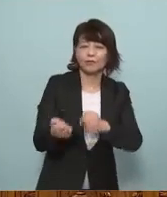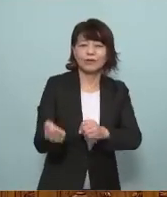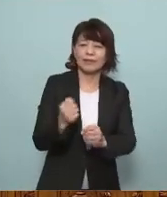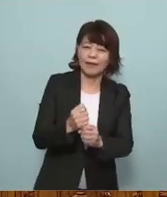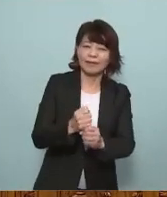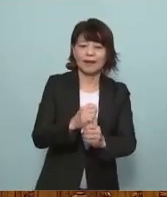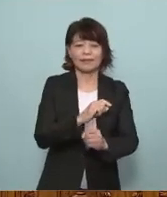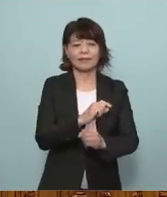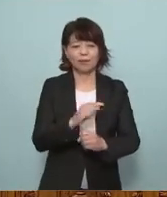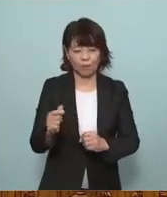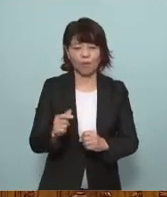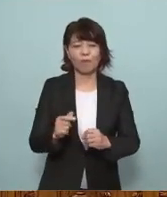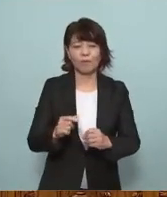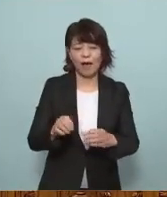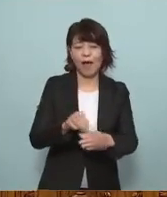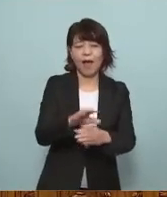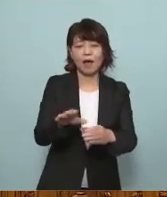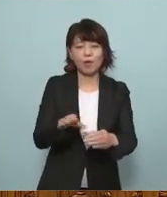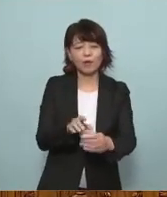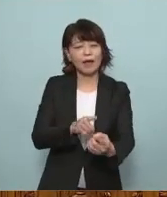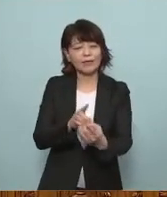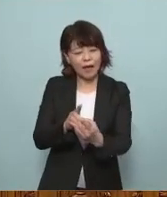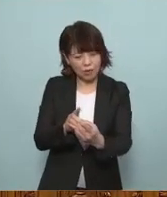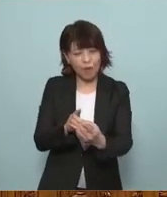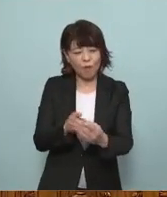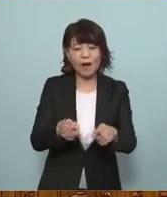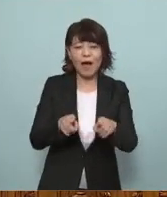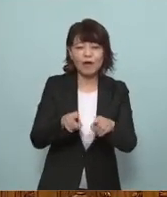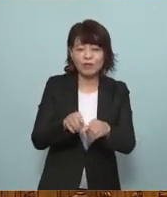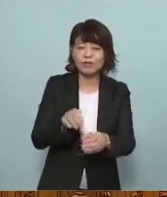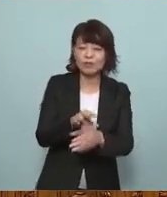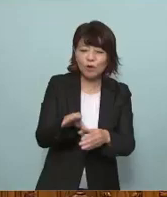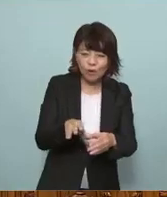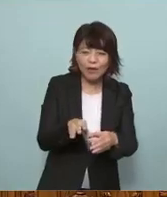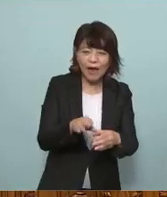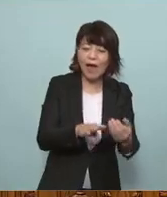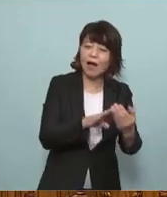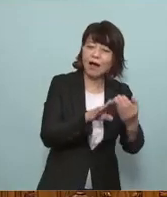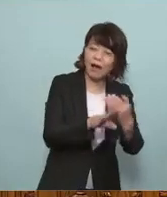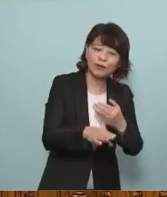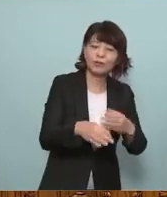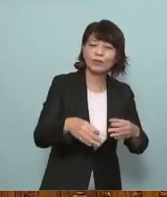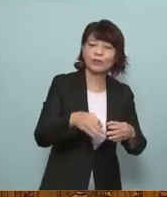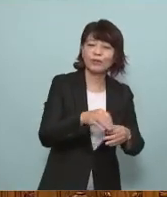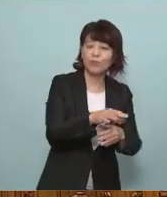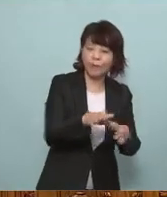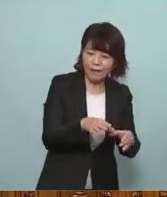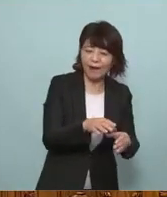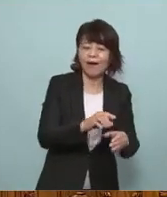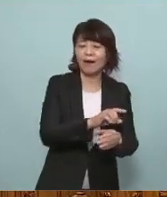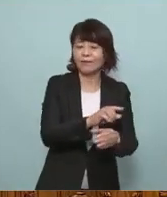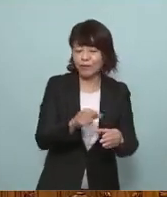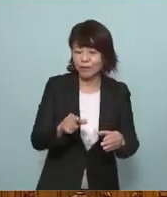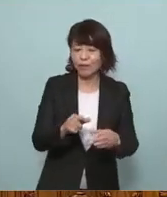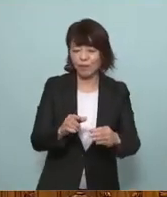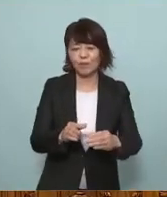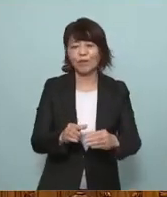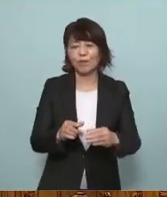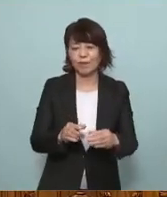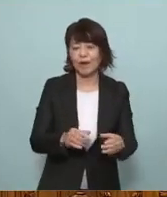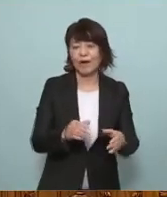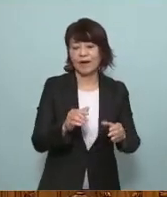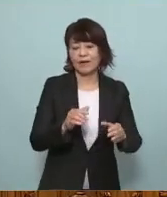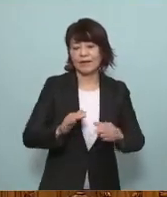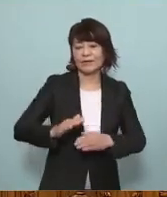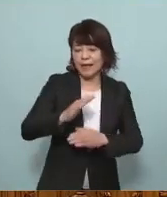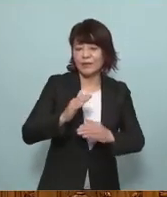に、ウィズコロナ、ポストコロナの経済社会をしっかりと見据え、成長戦略と分配戦略を車の